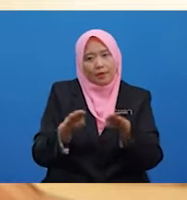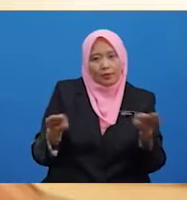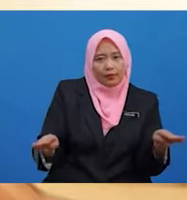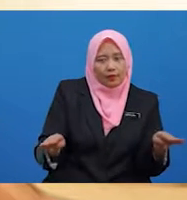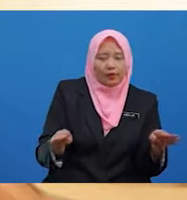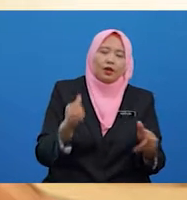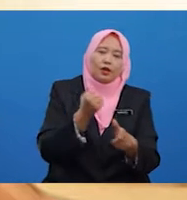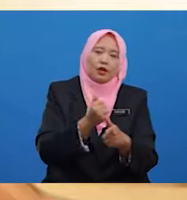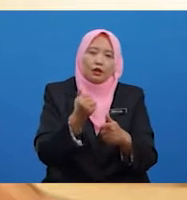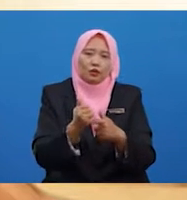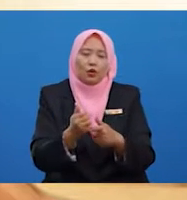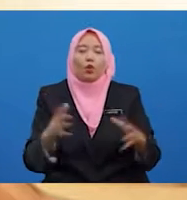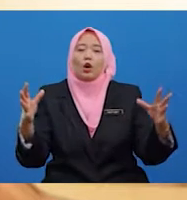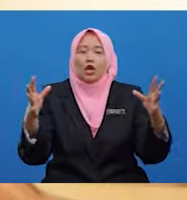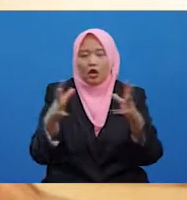sekali.